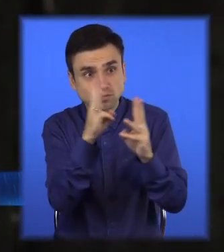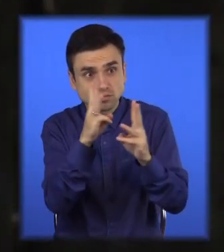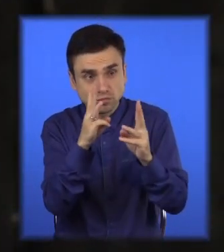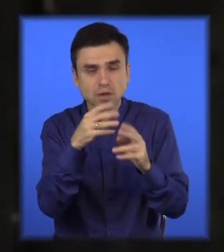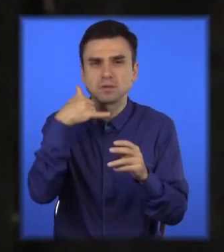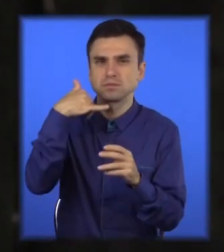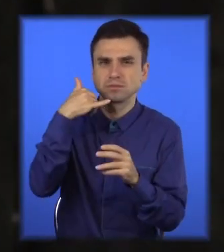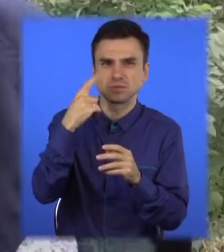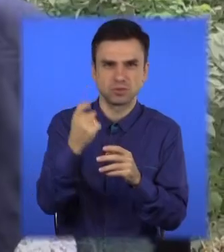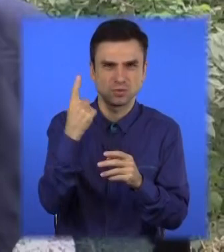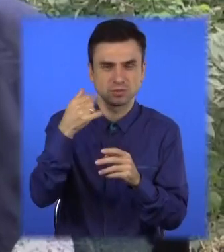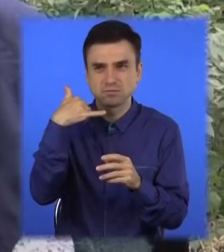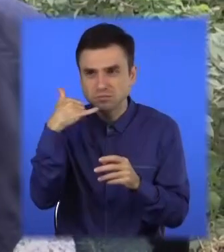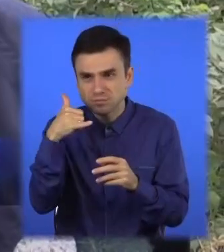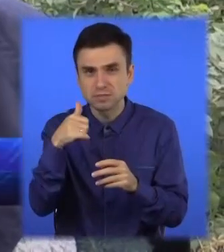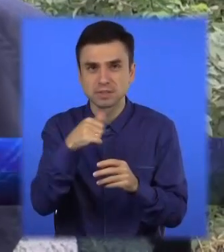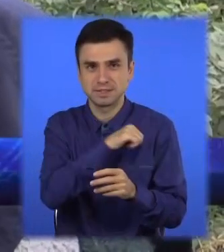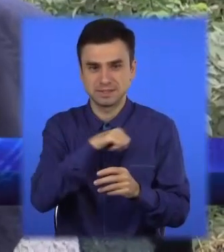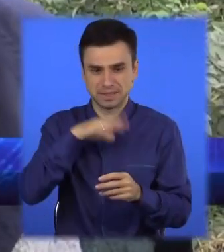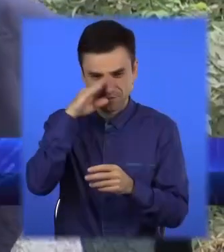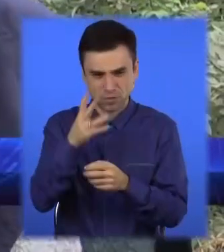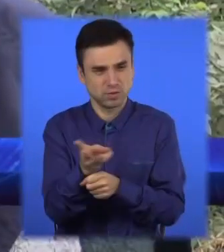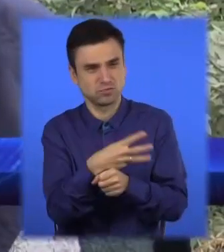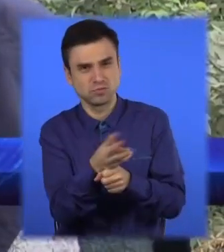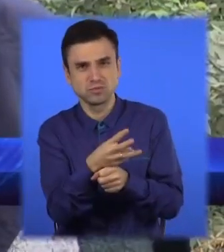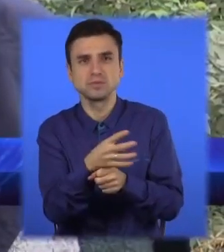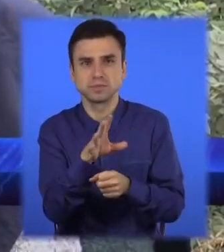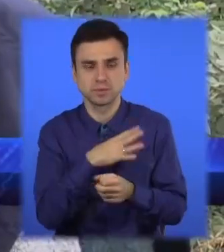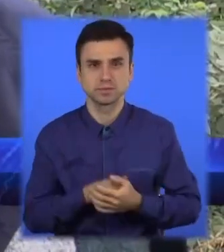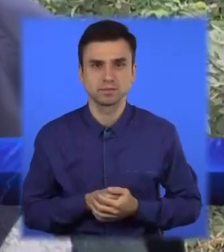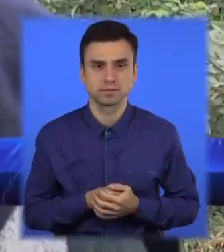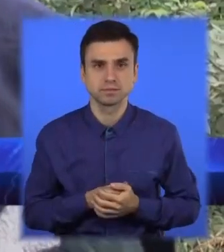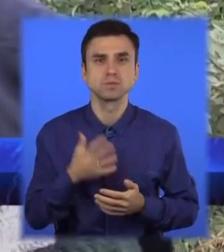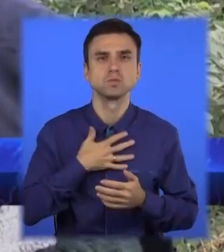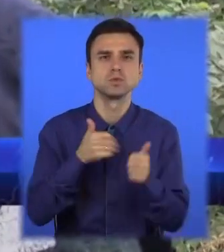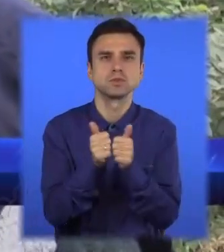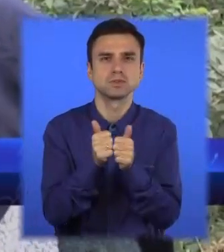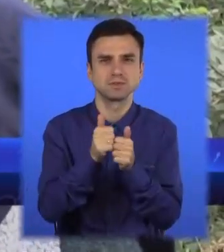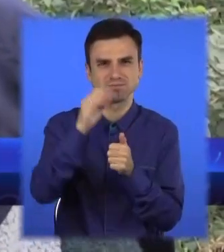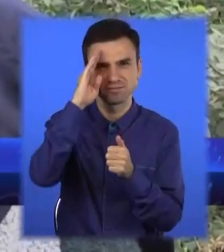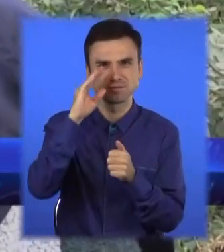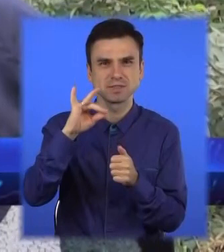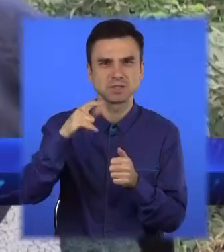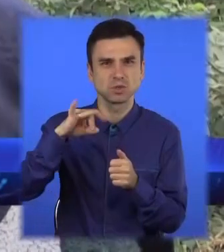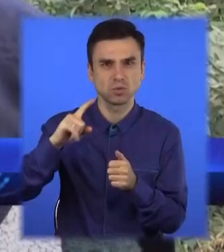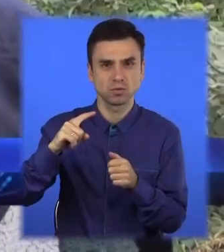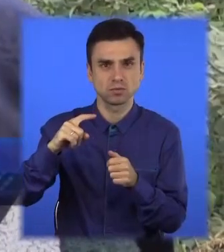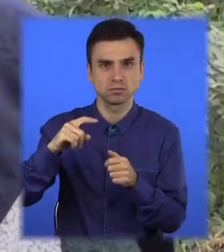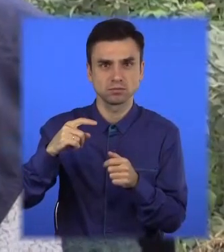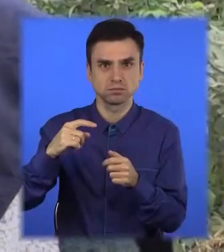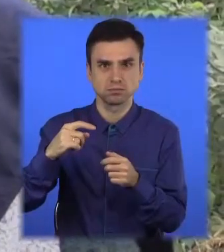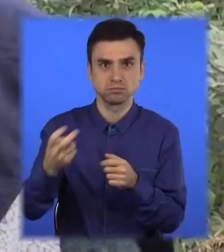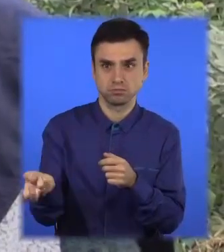та гасили вогонь зі шлангу. Прийшов сусід Ігор, прибіжав. Я навіть не знала, що